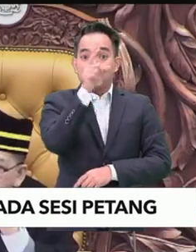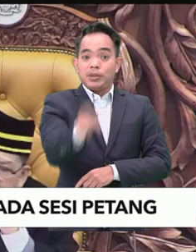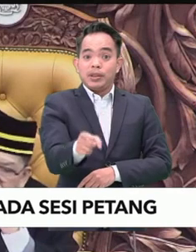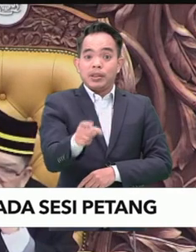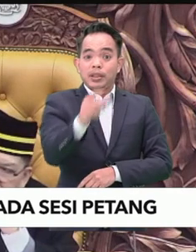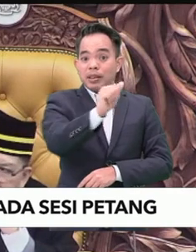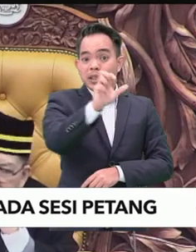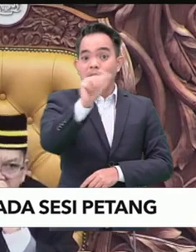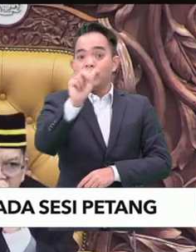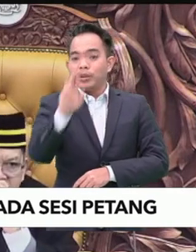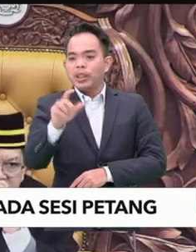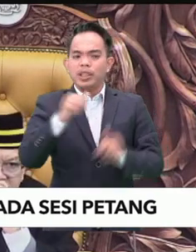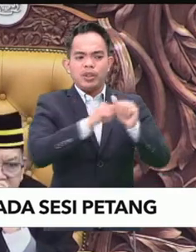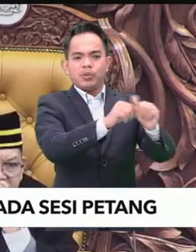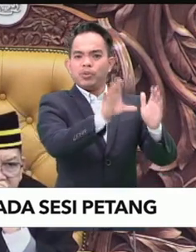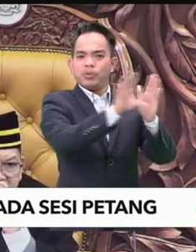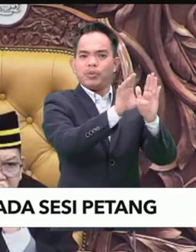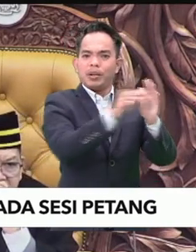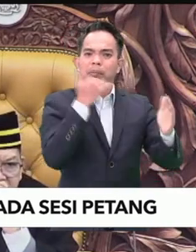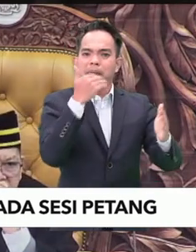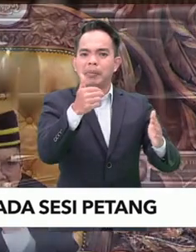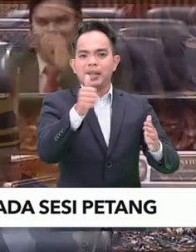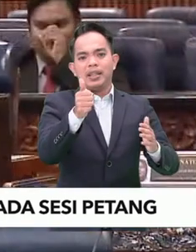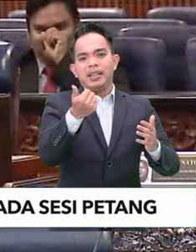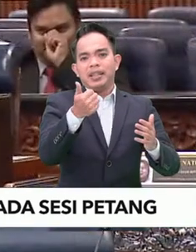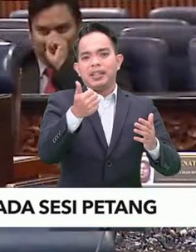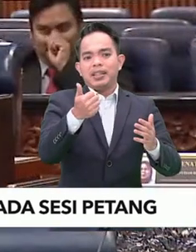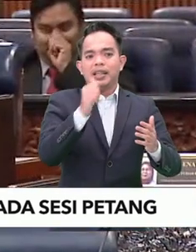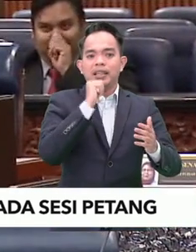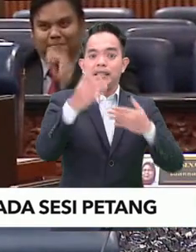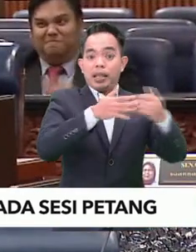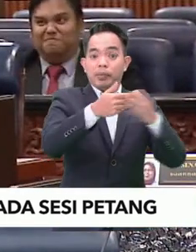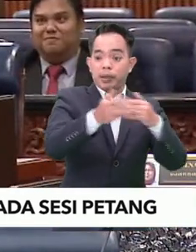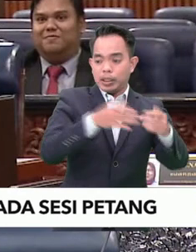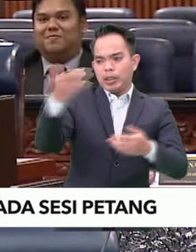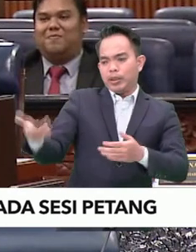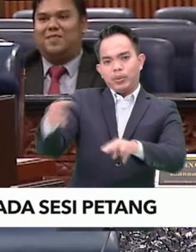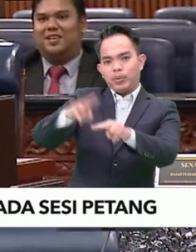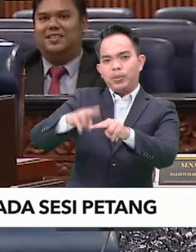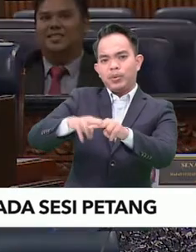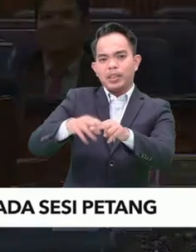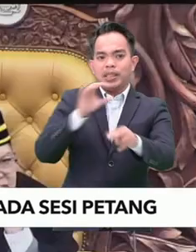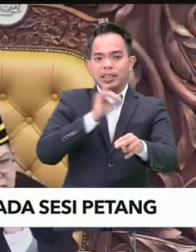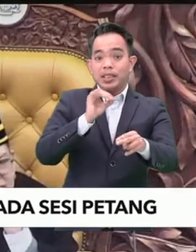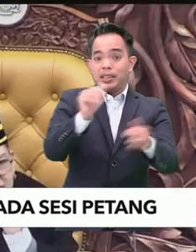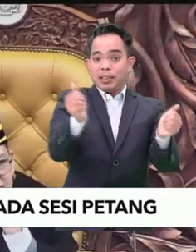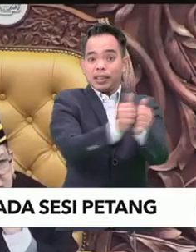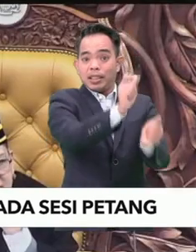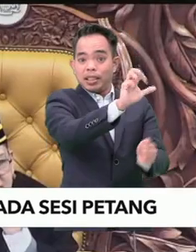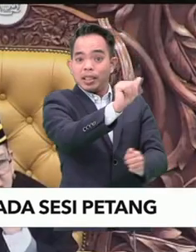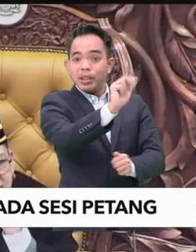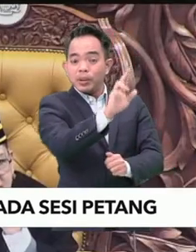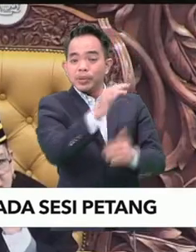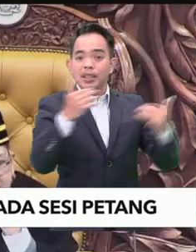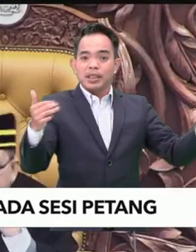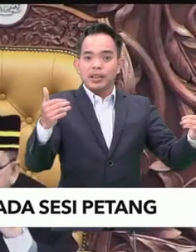Arau ni bagi contohlah pada kami yang baru ni kan. Bagi contoh. Tak apalah Parik Punta duduklah. Contoh saya dengan Arau, saya dengan Arau. Saya